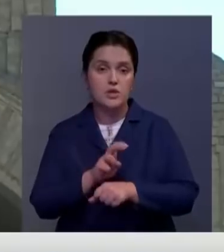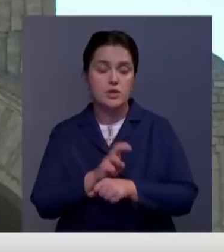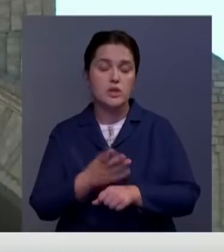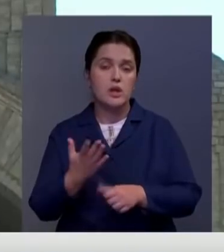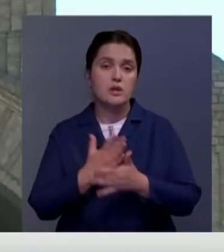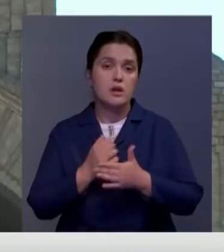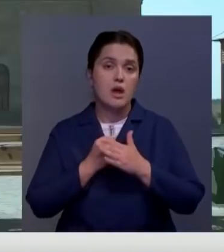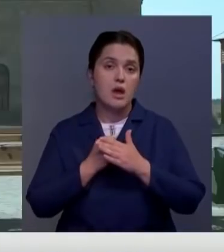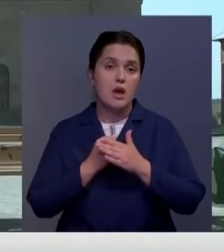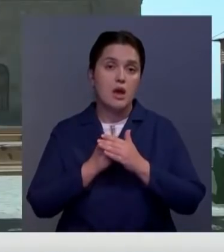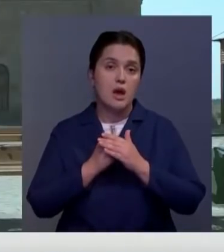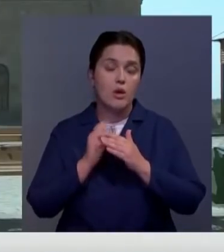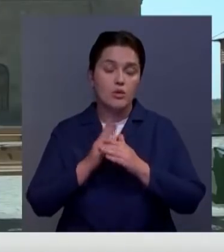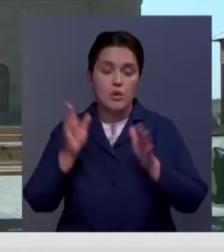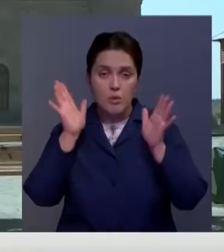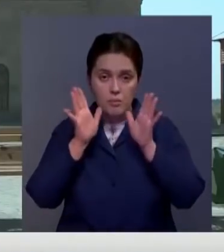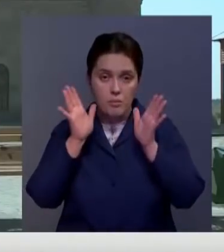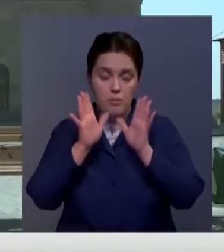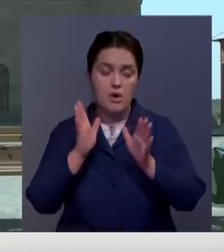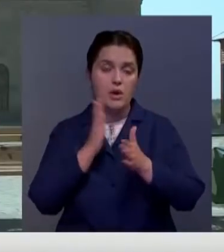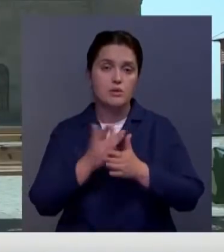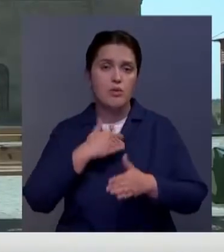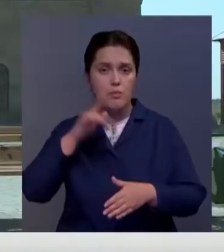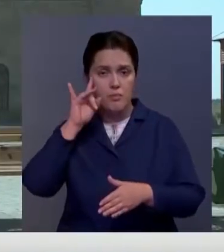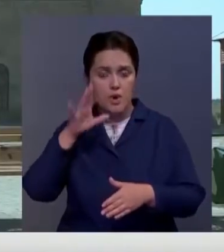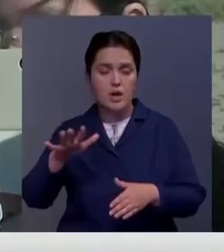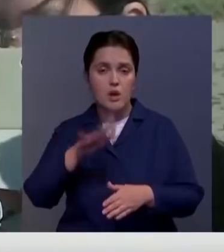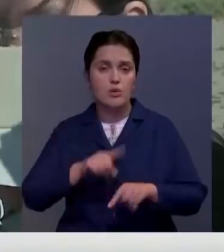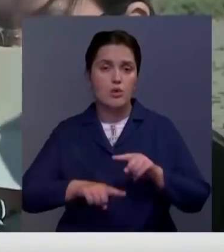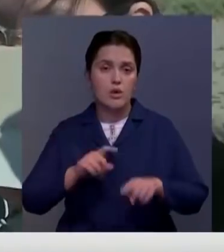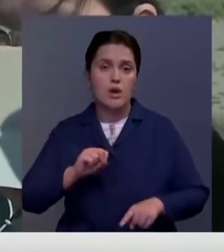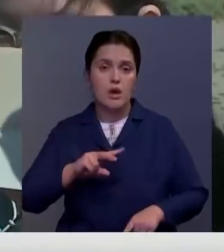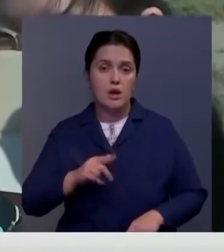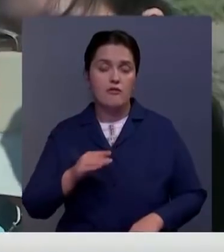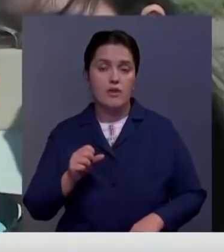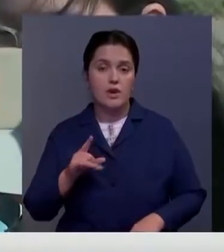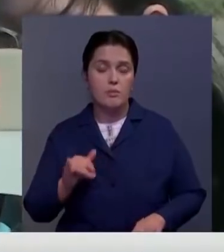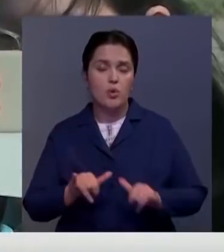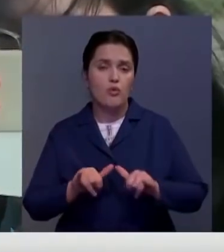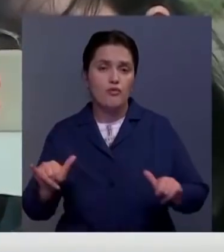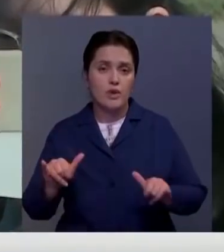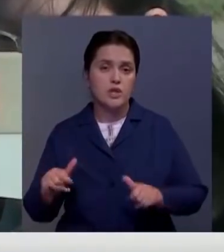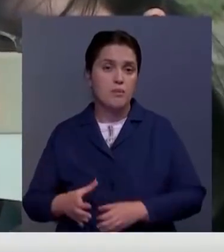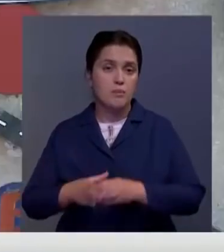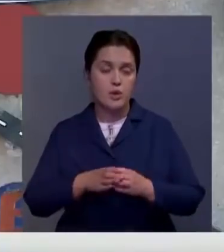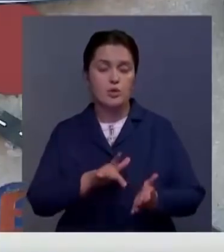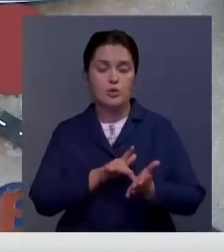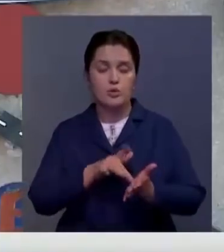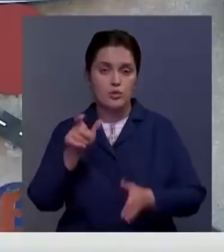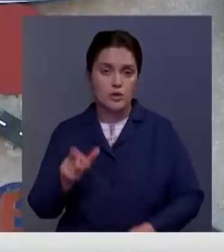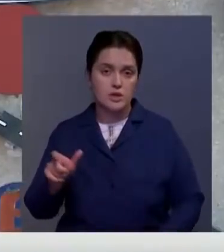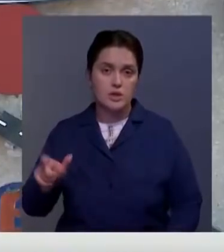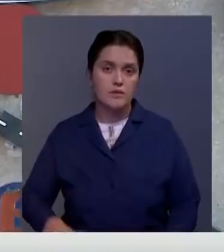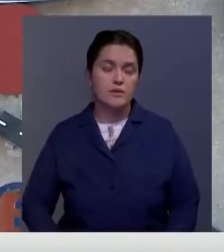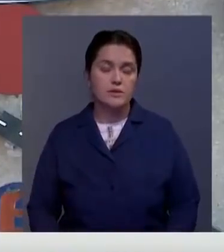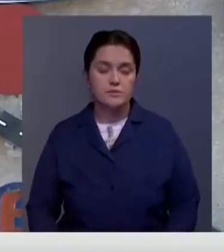планах местной власти – популяризация района как родины Аль-Фараби и таким образом увеличить приток туристов. Рауль Габитов,